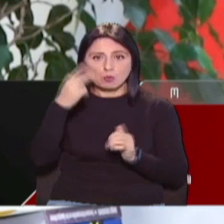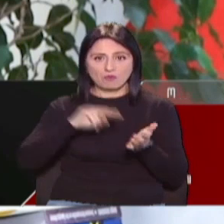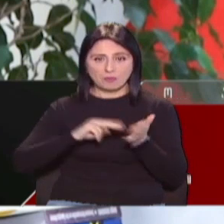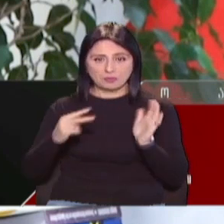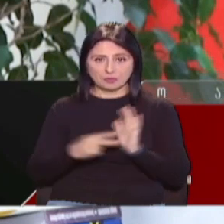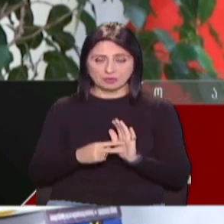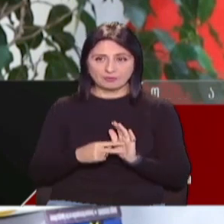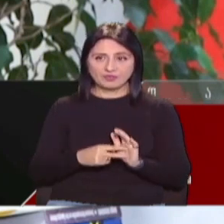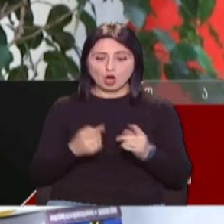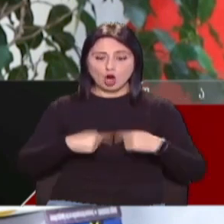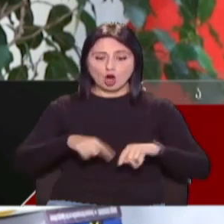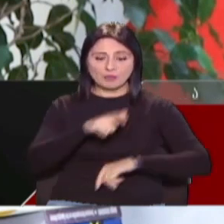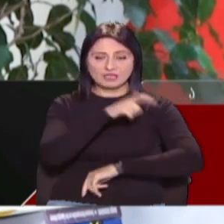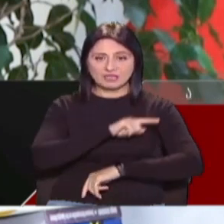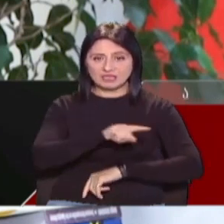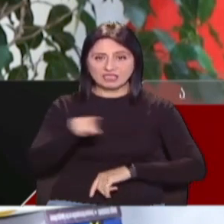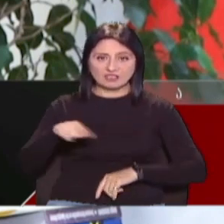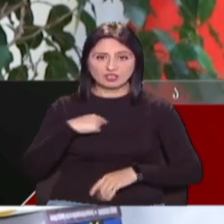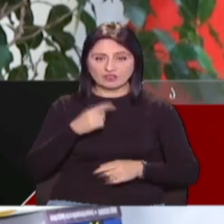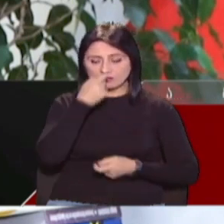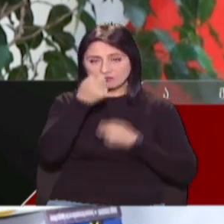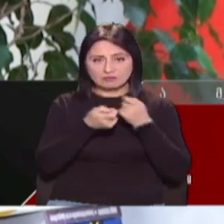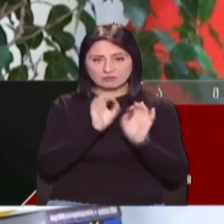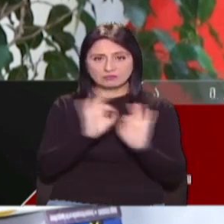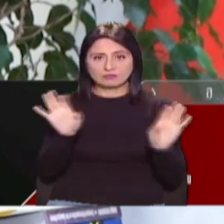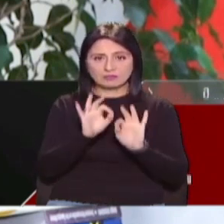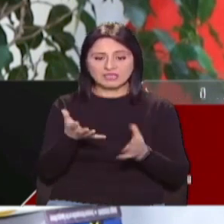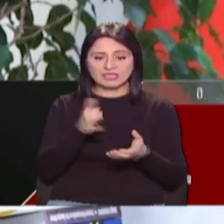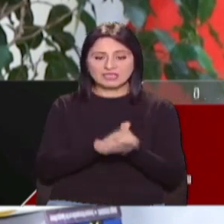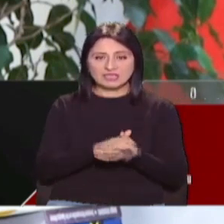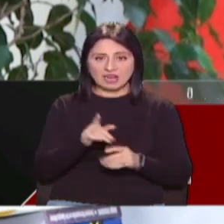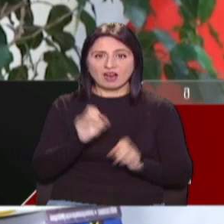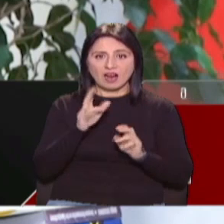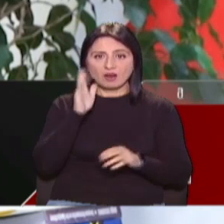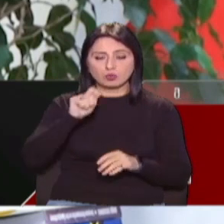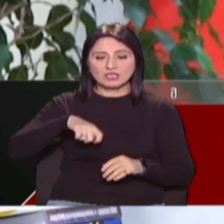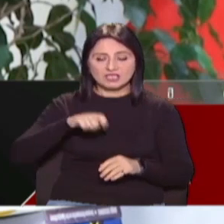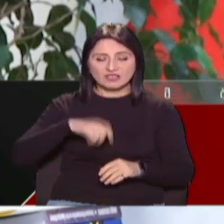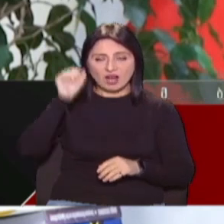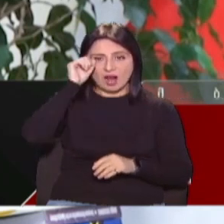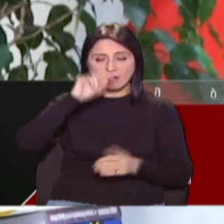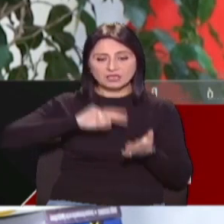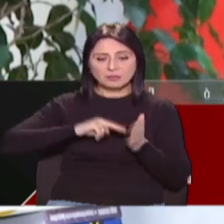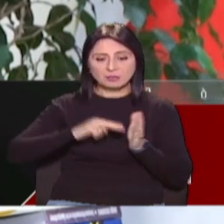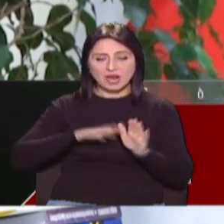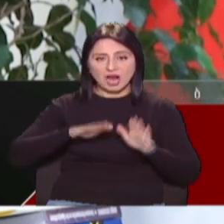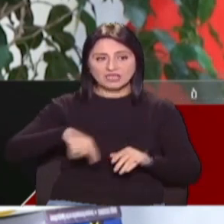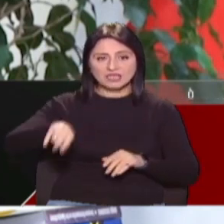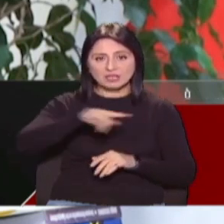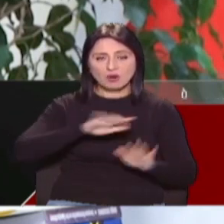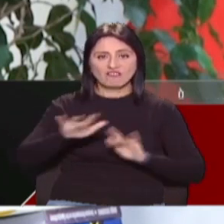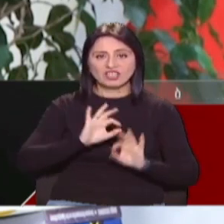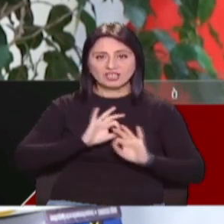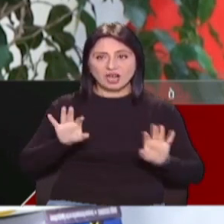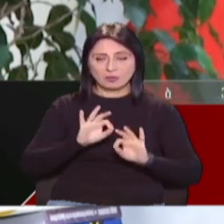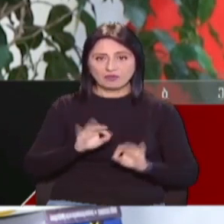ხედვებზე. კომიტეტის წევრებს ჩვენ დეტალურად გავაცანით საქართველოს, აფხაზეთის და ცხინვალის რეგიონებში ადგილზე არსებული